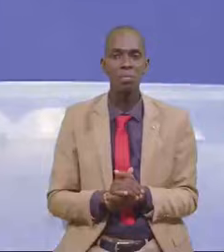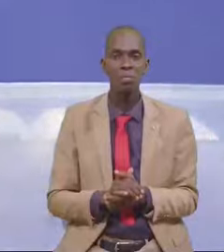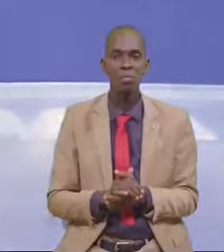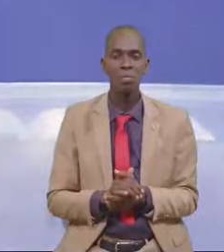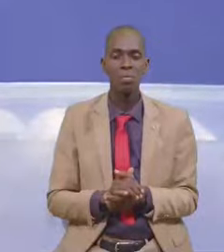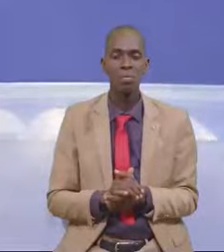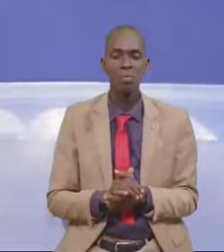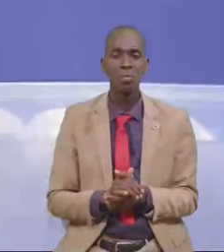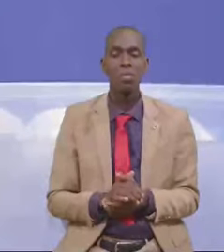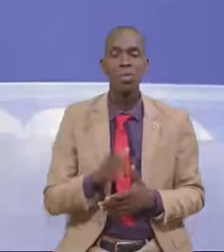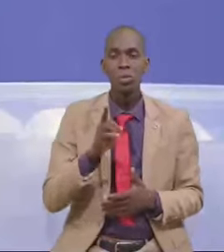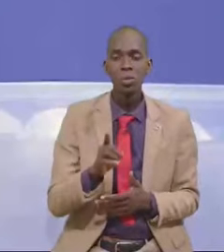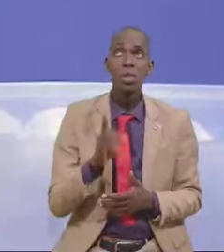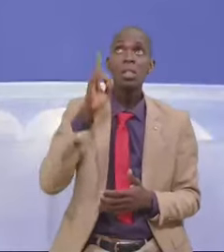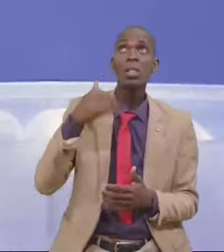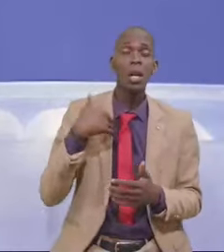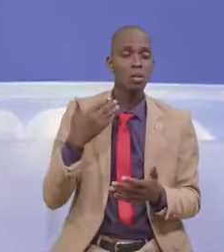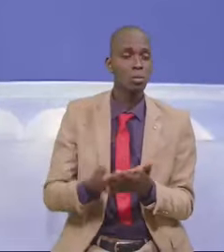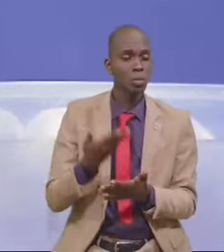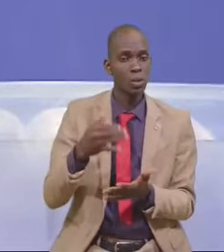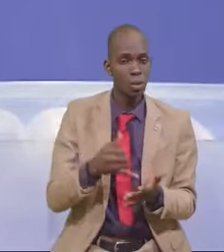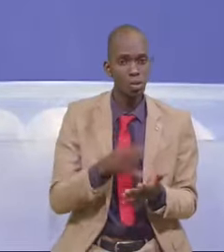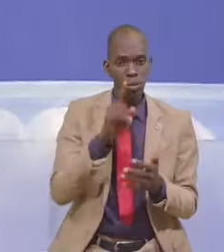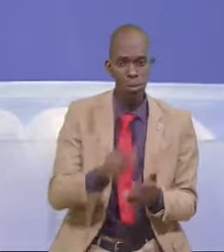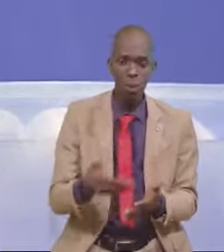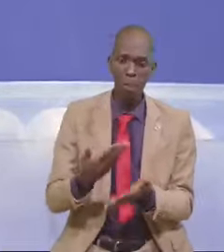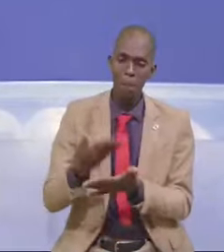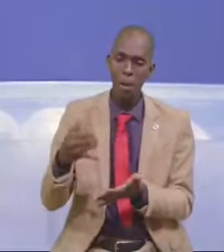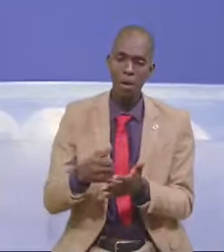Si vous voulez l'acheter, vous devez l'acheter chez lui.